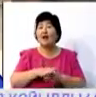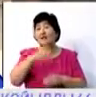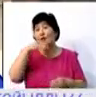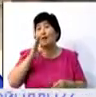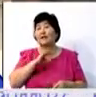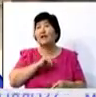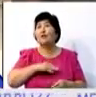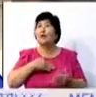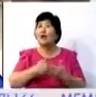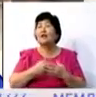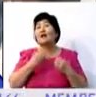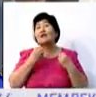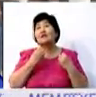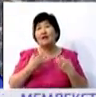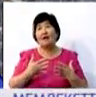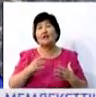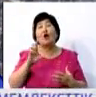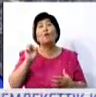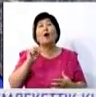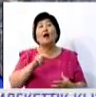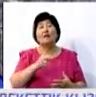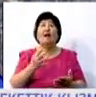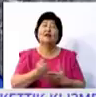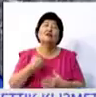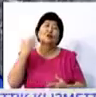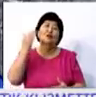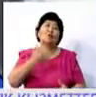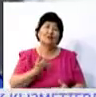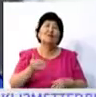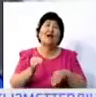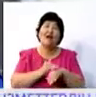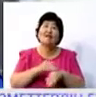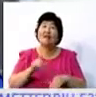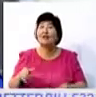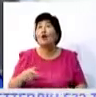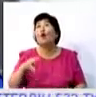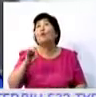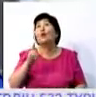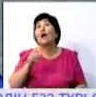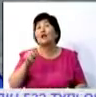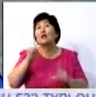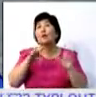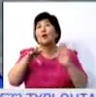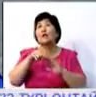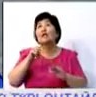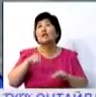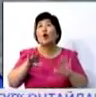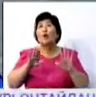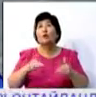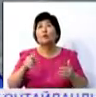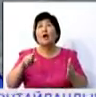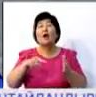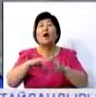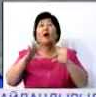ата-анасының еңбектерін ақтап, жақсы бал алады деген үміттеміз айналайын. Мұрагер мектебінде орналасқан тестілеу орталығында бүгін